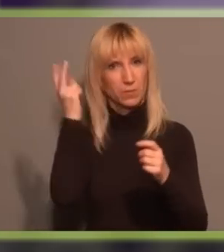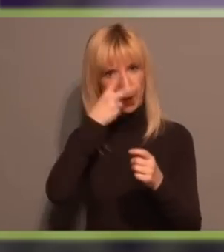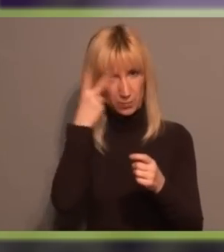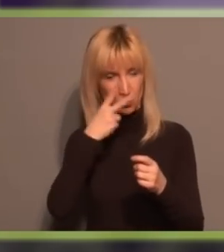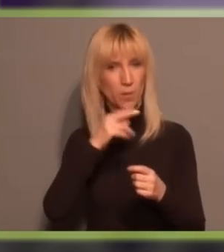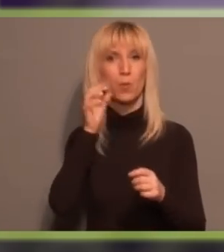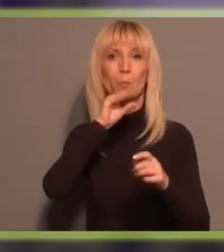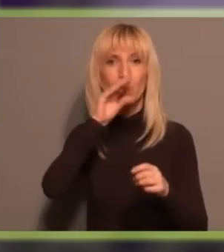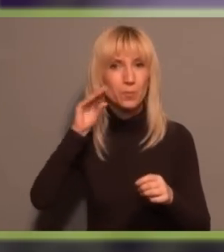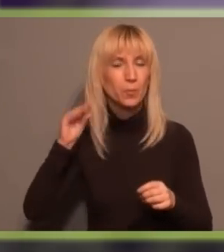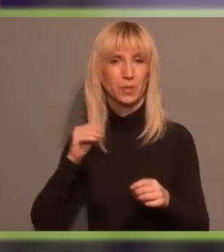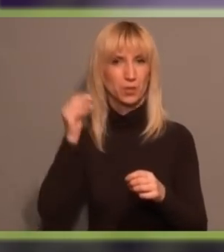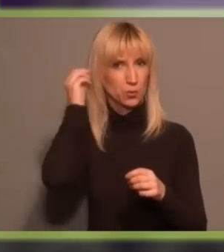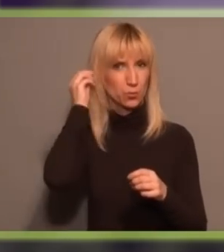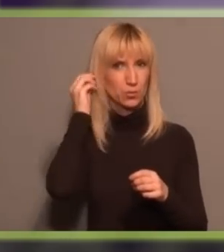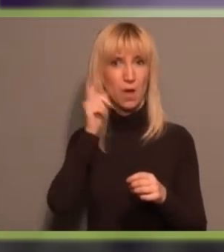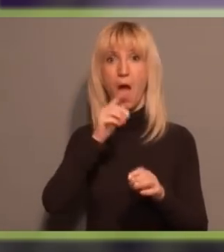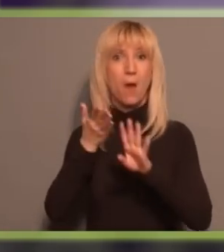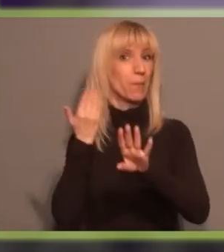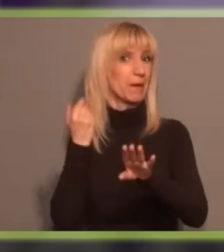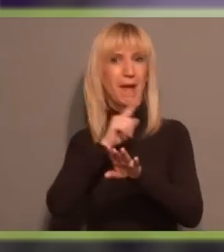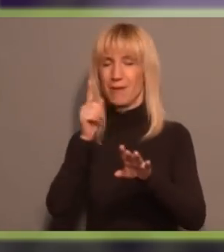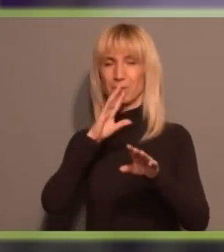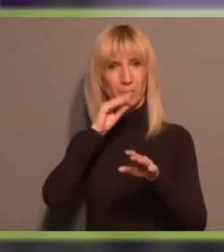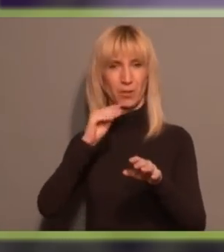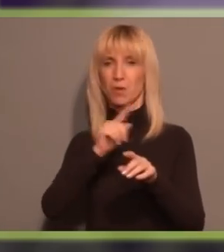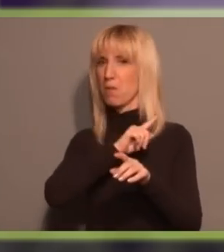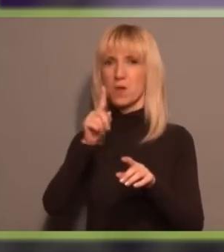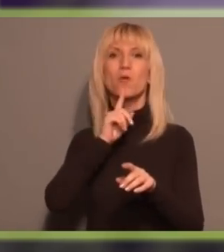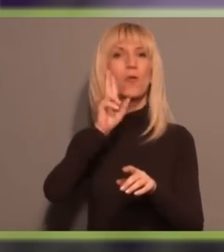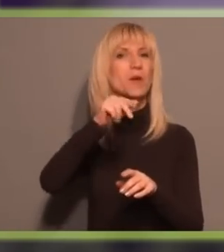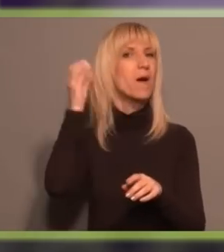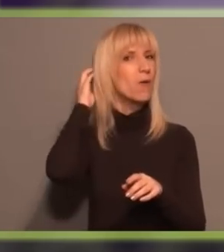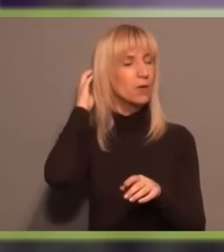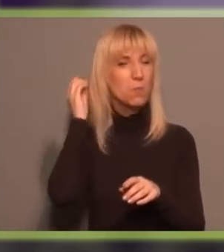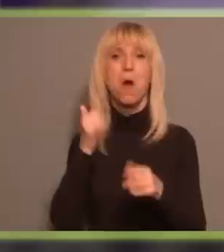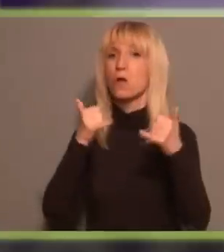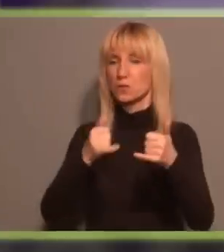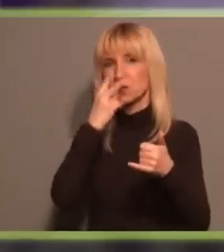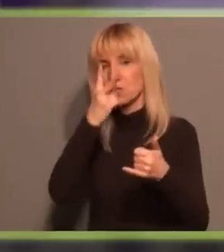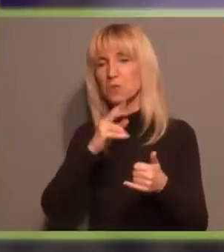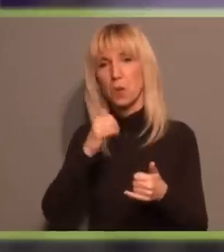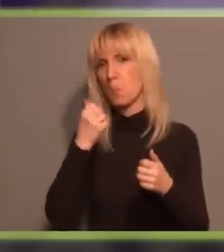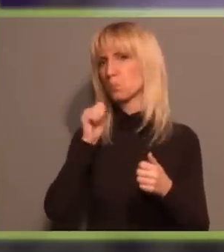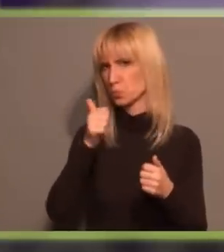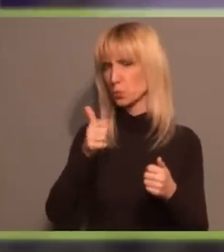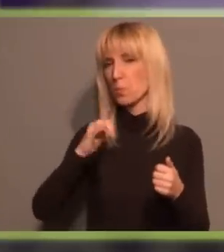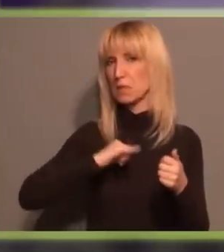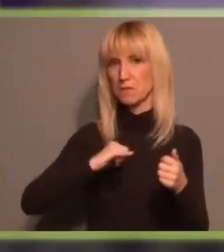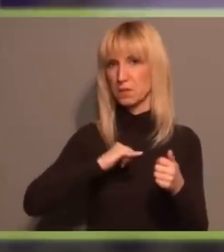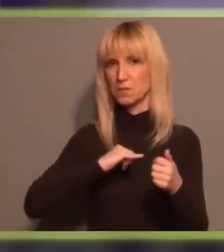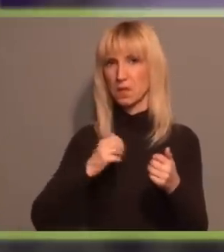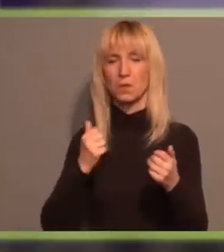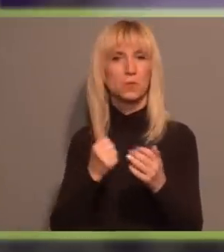su glubi. Ja nikad nisam pričao su glubi, to je bio moj problem. A mnogo je interesno snalaziti se ovim